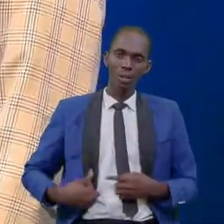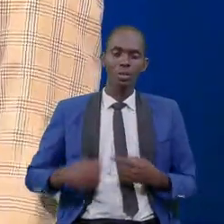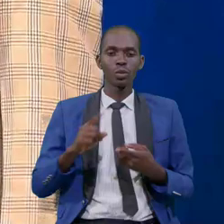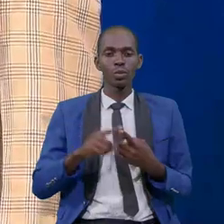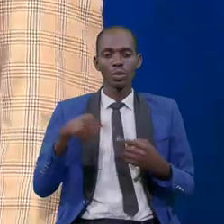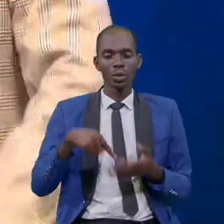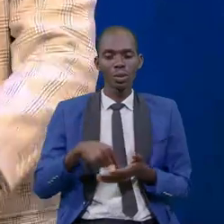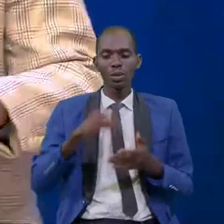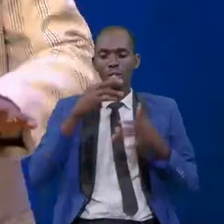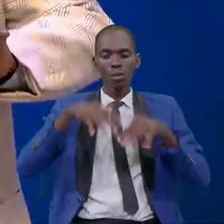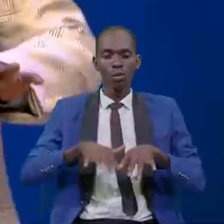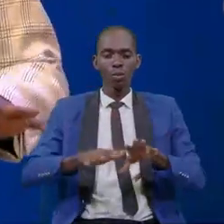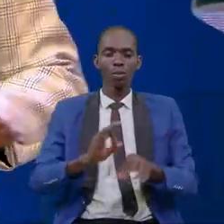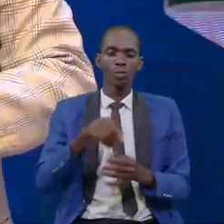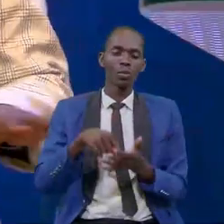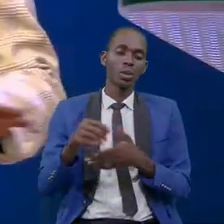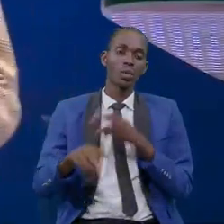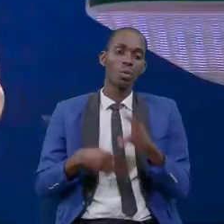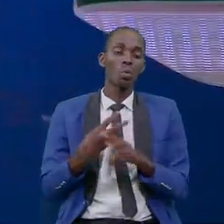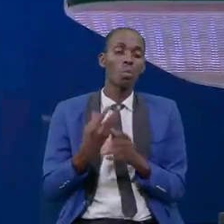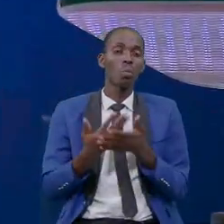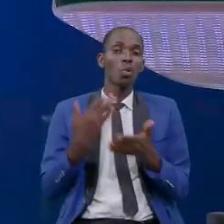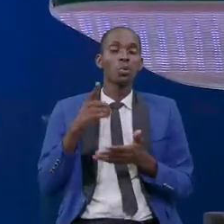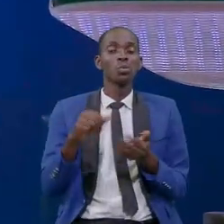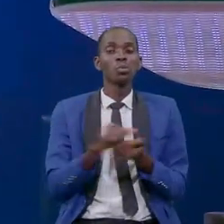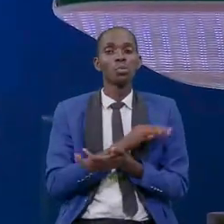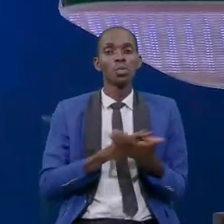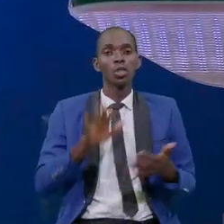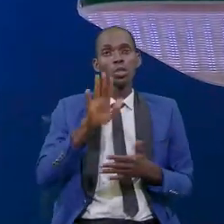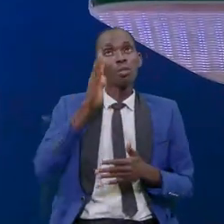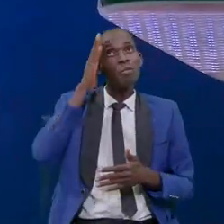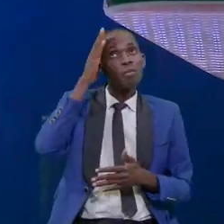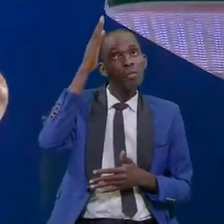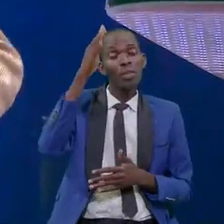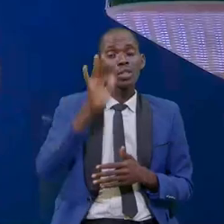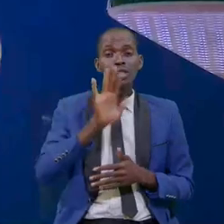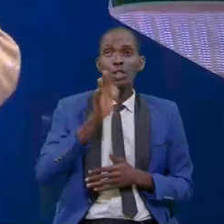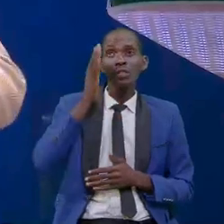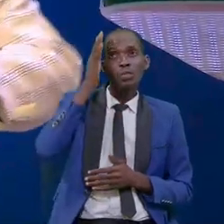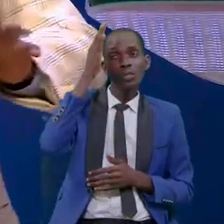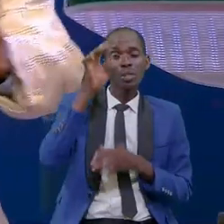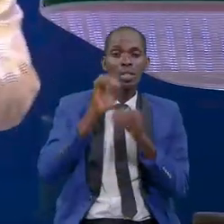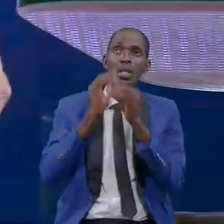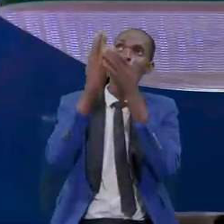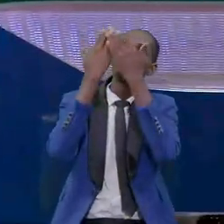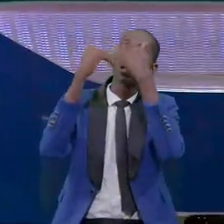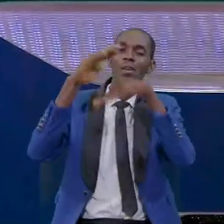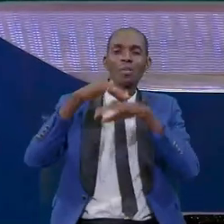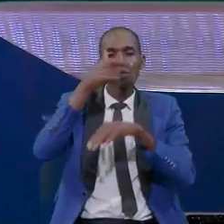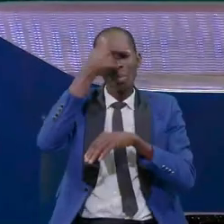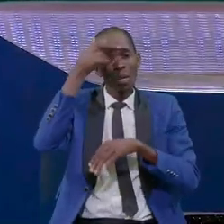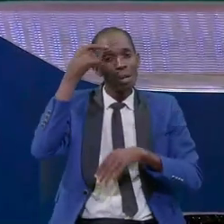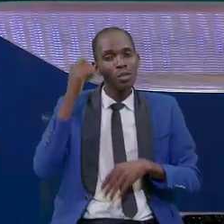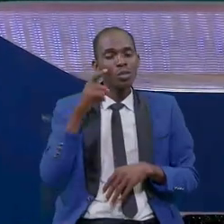Faut pas jeter votre cœur dans la mer de ce monde. Faut pas détruire votre futur qui est au